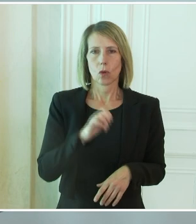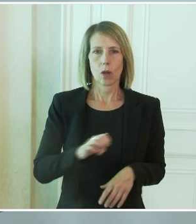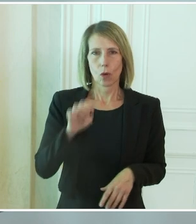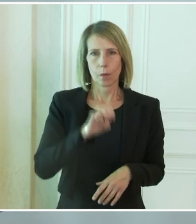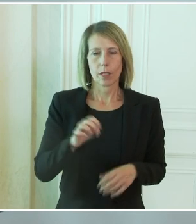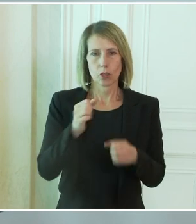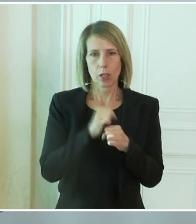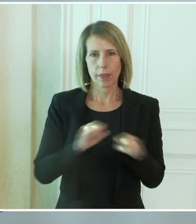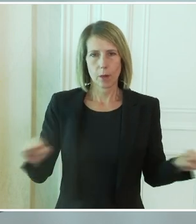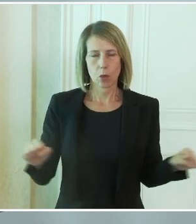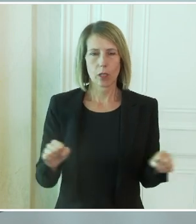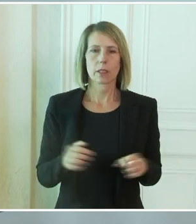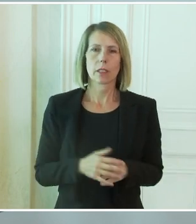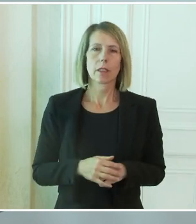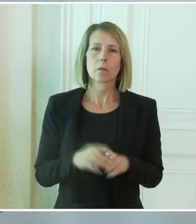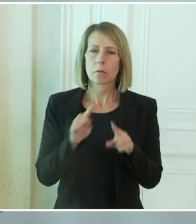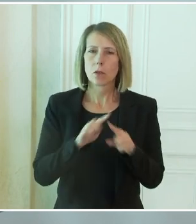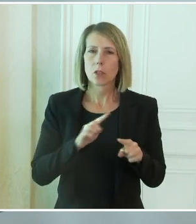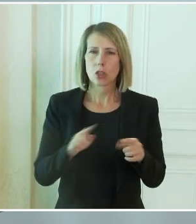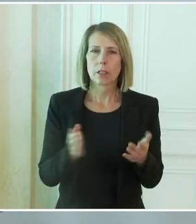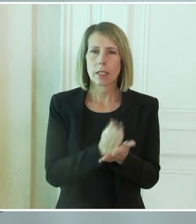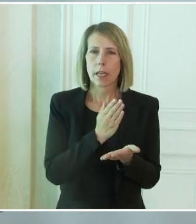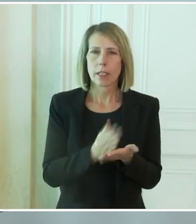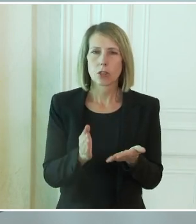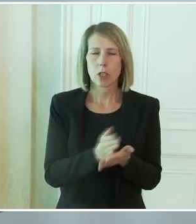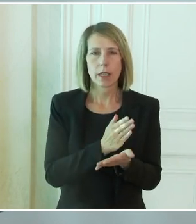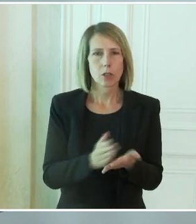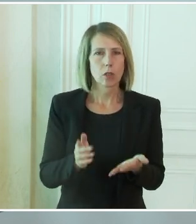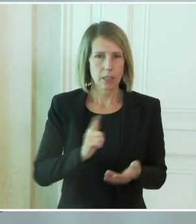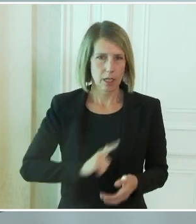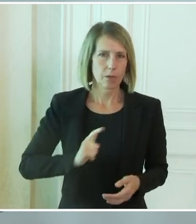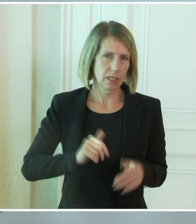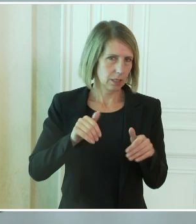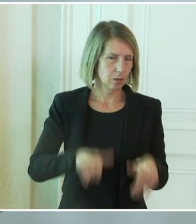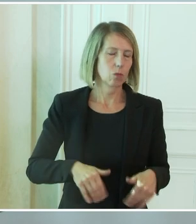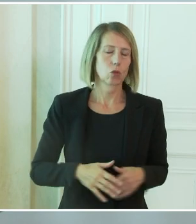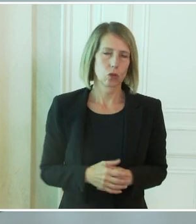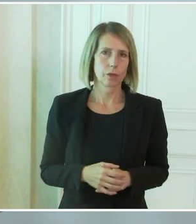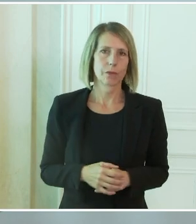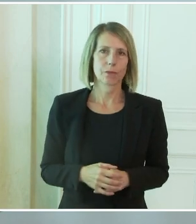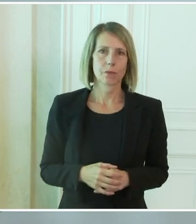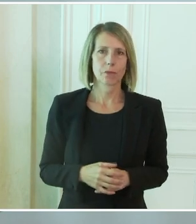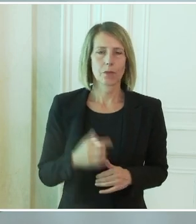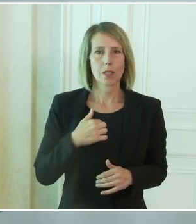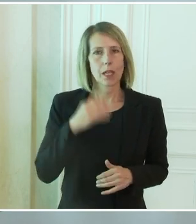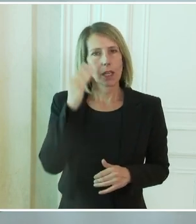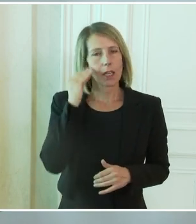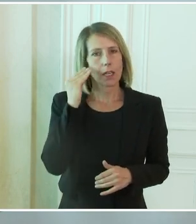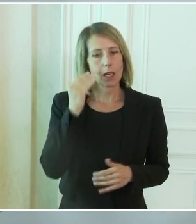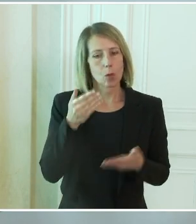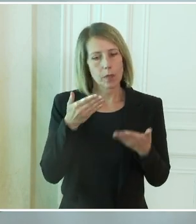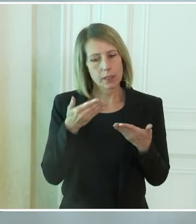befinden sich einige Entscheidungen, die man noch zu treffen hat. Und ich glaube, das ist eine